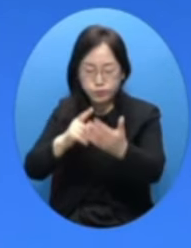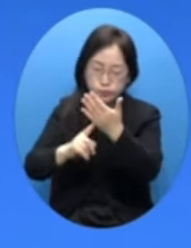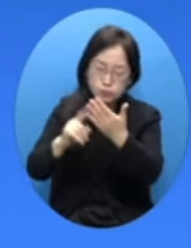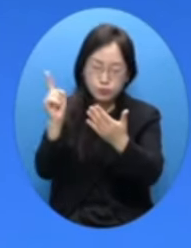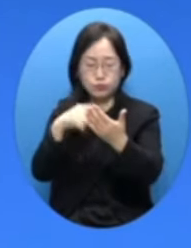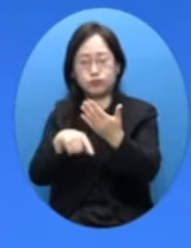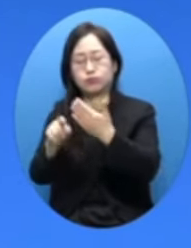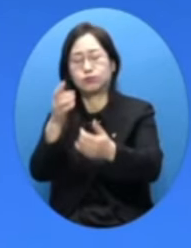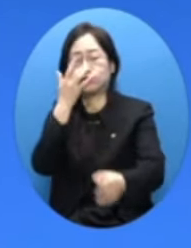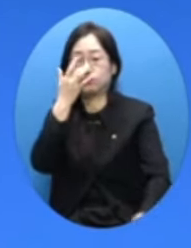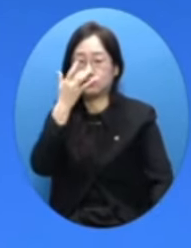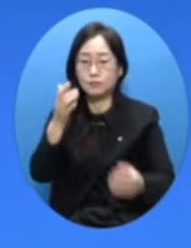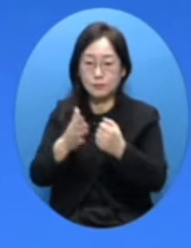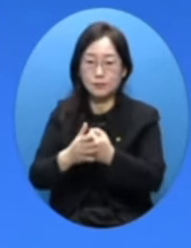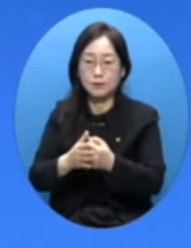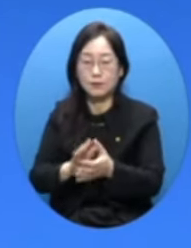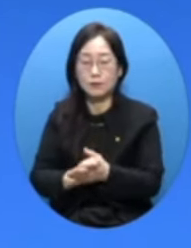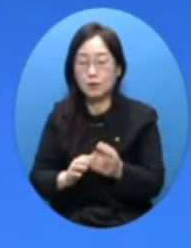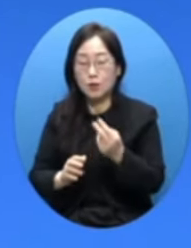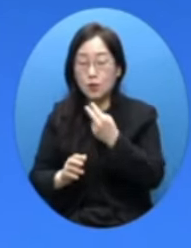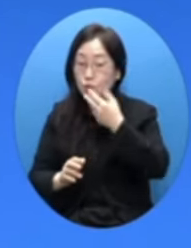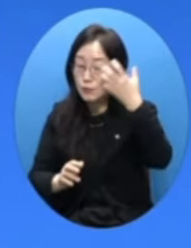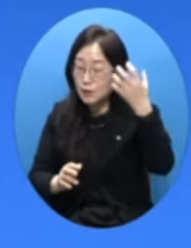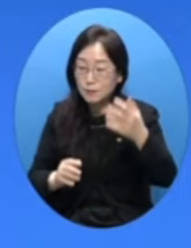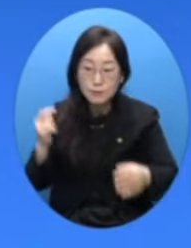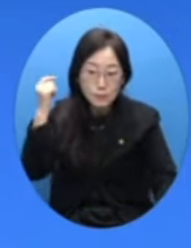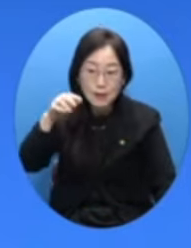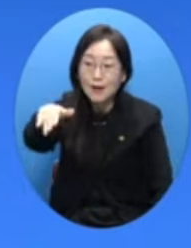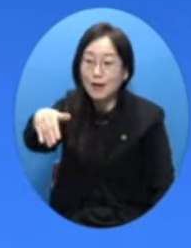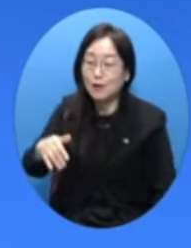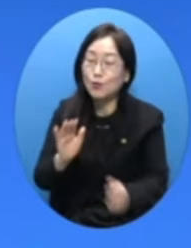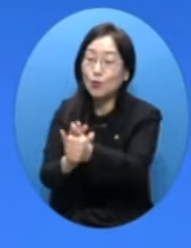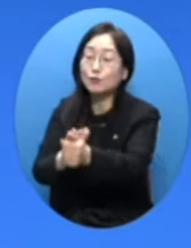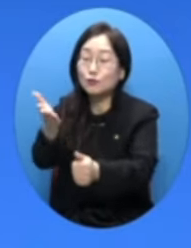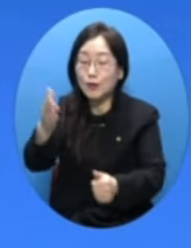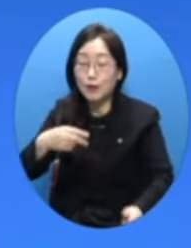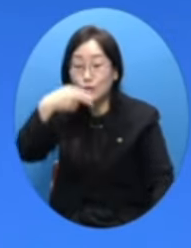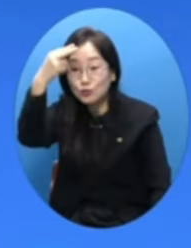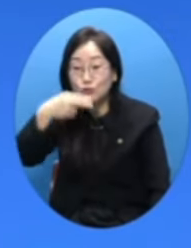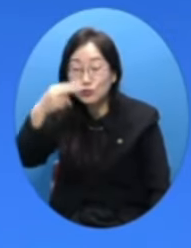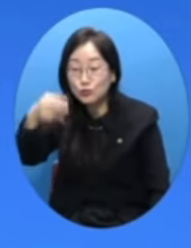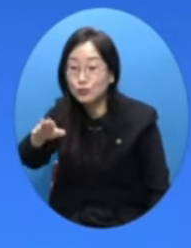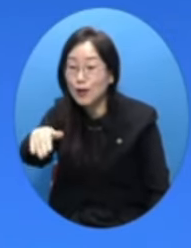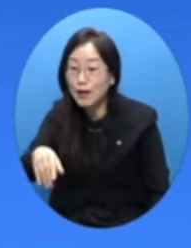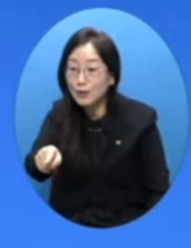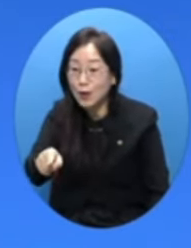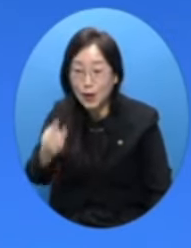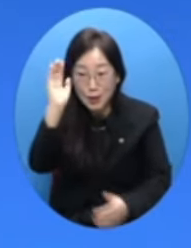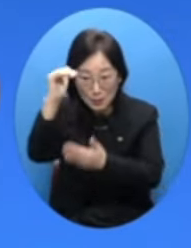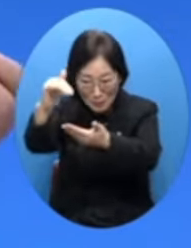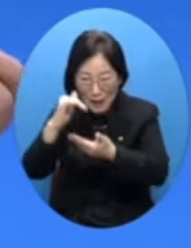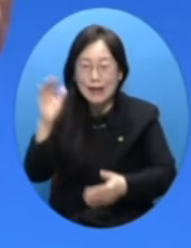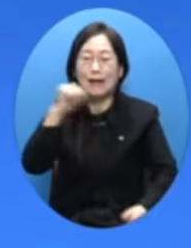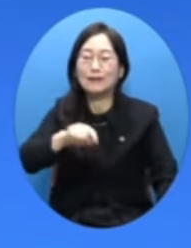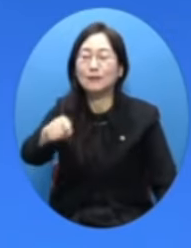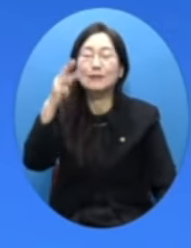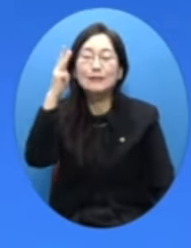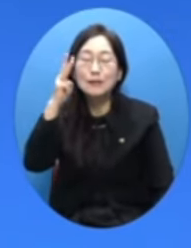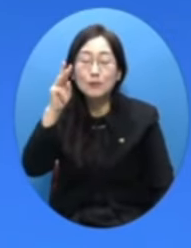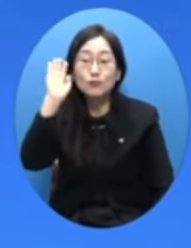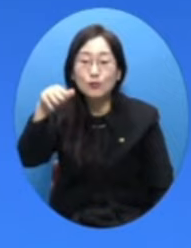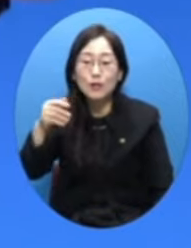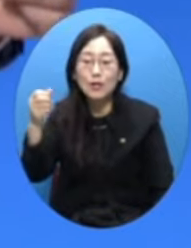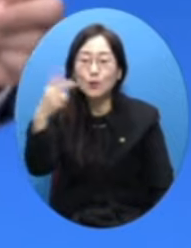궁금해하니까 요셉이 듣고 꿈을 해명해 줍니다. 술 맡은 관원장에게는 당신은 3일 후에 다시 그 장관